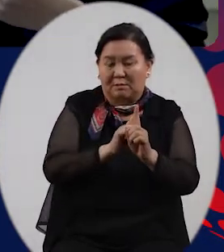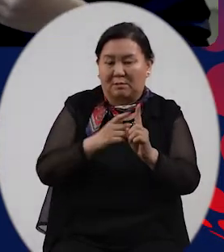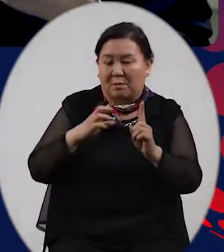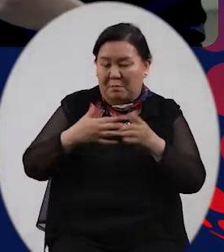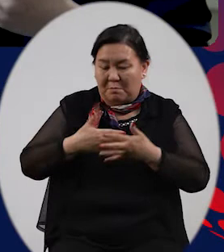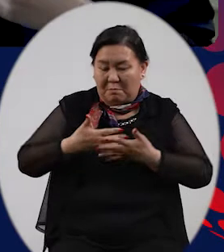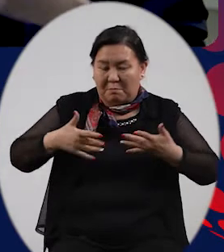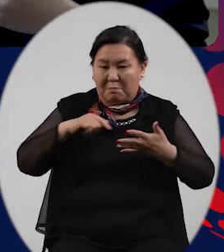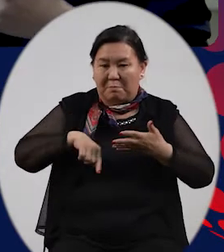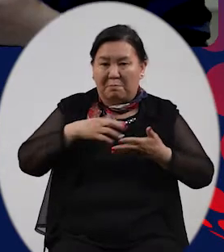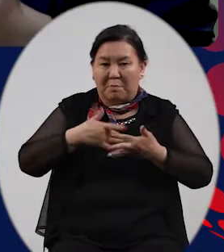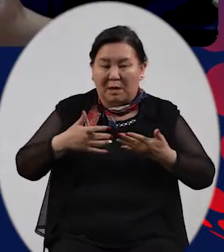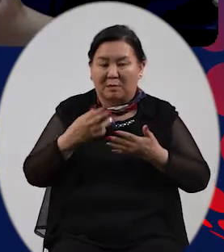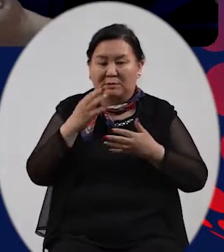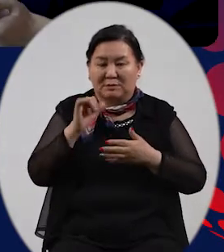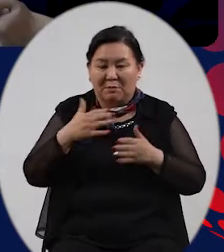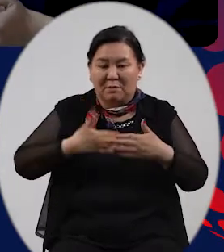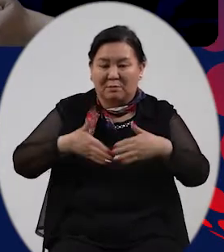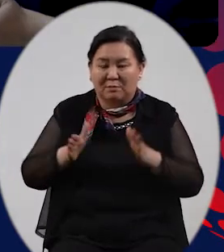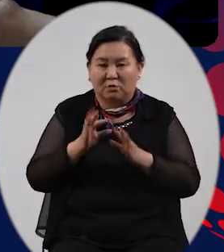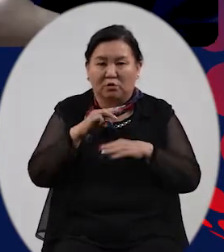бараа бүтээгдэхүүний тоо хэмжээ сав баглаа бол маань